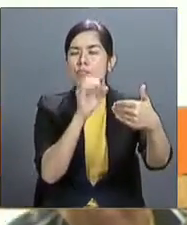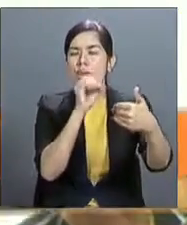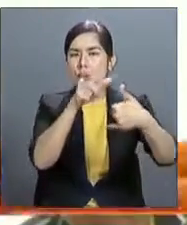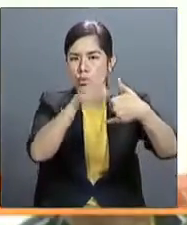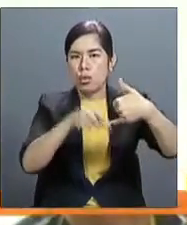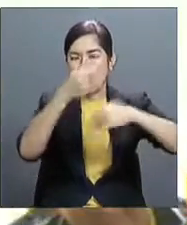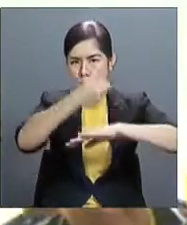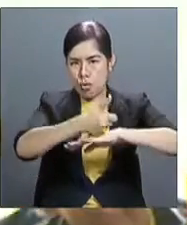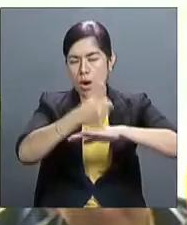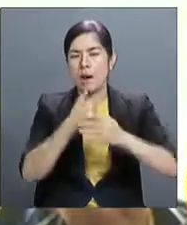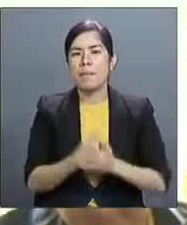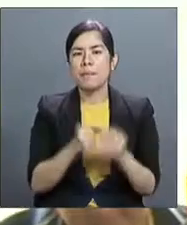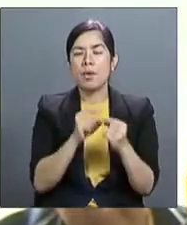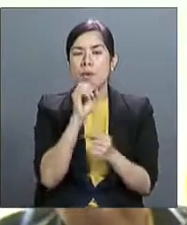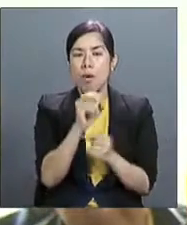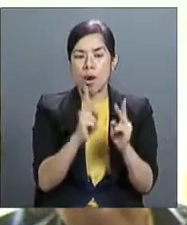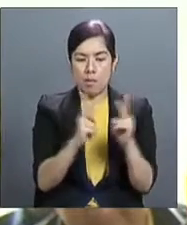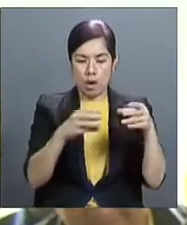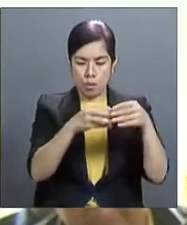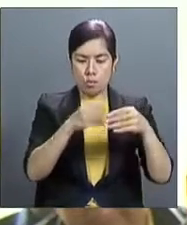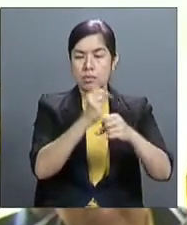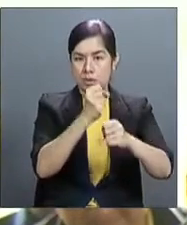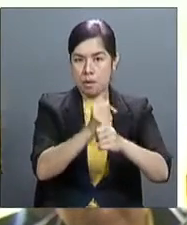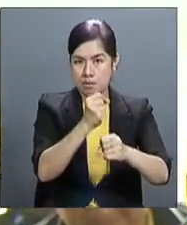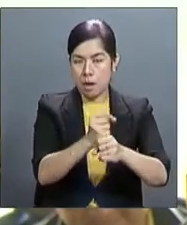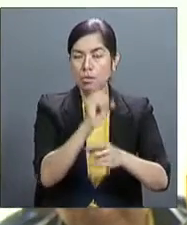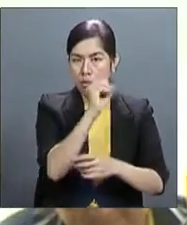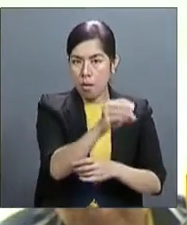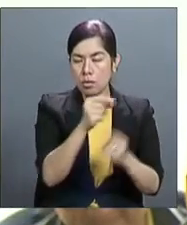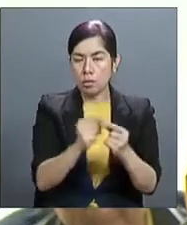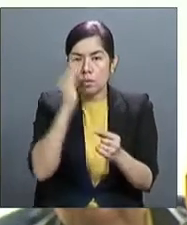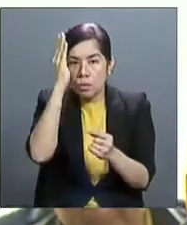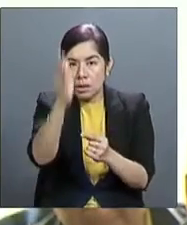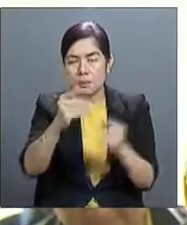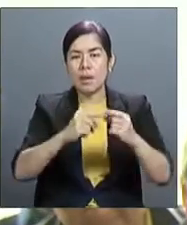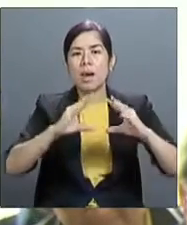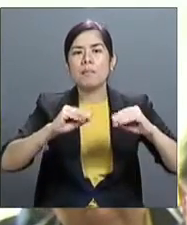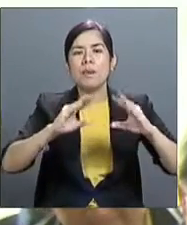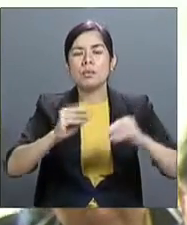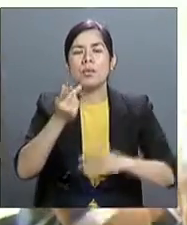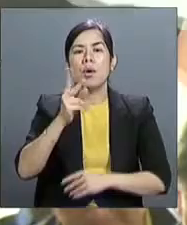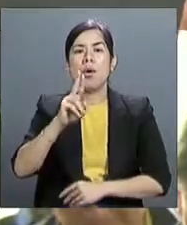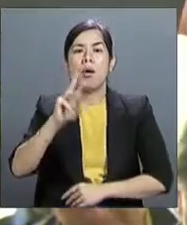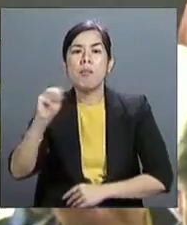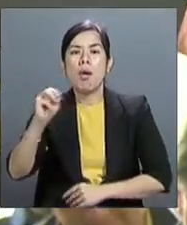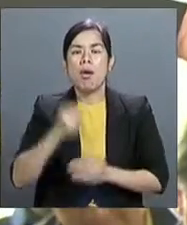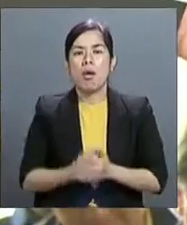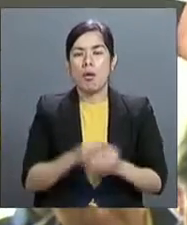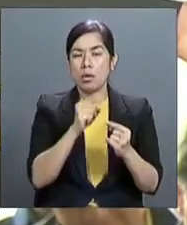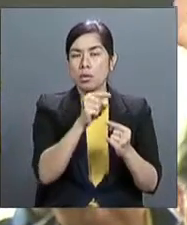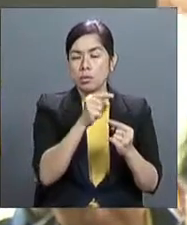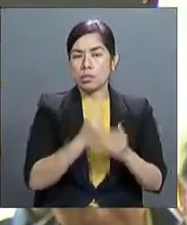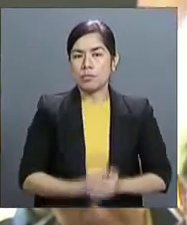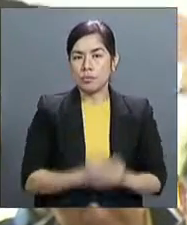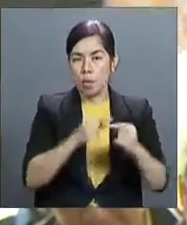นะท่านพูดผ่านคณะทำงานที่จะประชุมกับผมพรุ่งนี้มาแล้วพรุ่งนี้จะมีการประชุมครม.นอกสถานที่ซึ่งโครงการจะอยู่ในตรงนั้นม